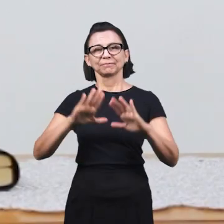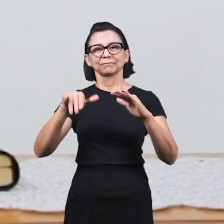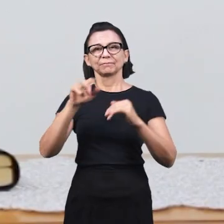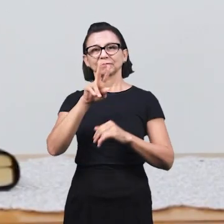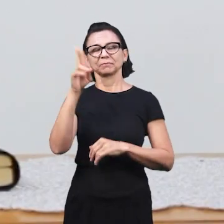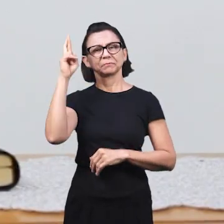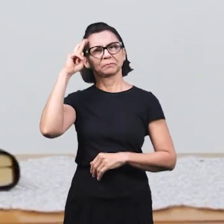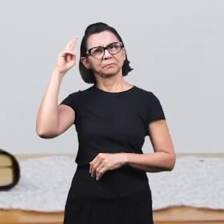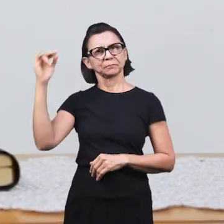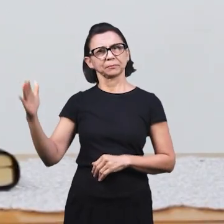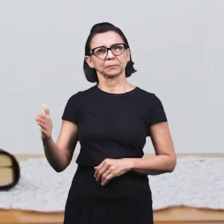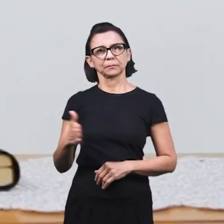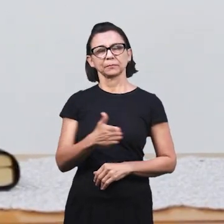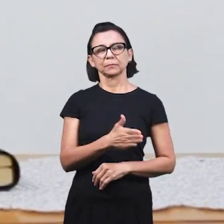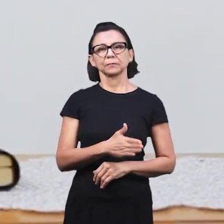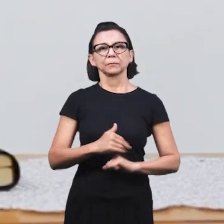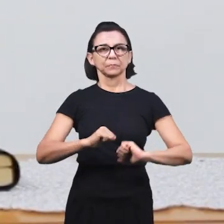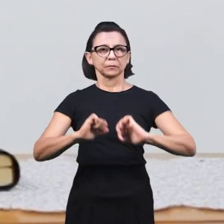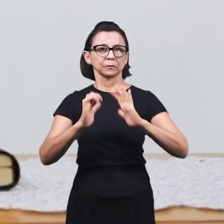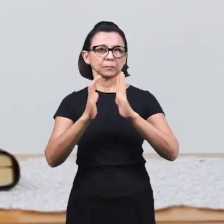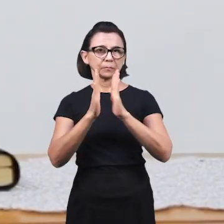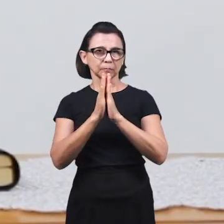132-й Псалом. Мир Божий всем вам.